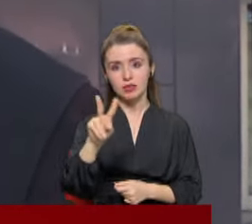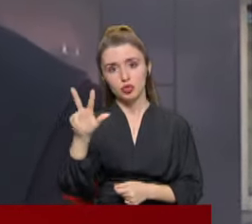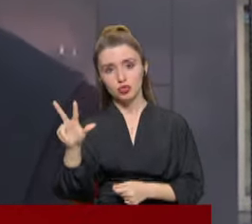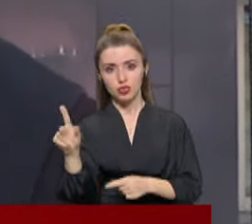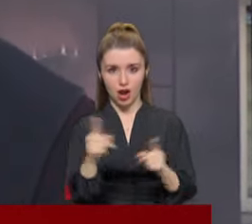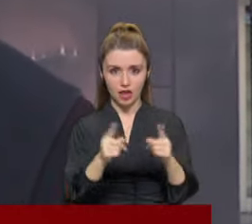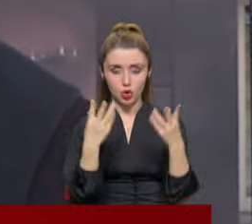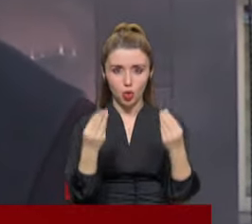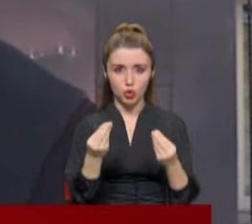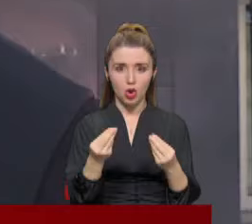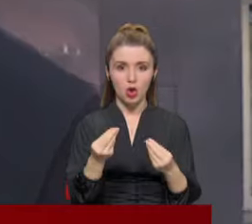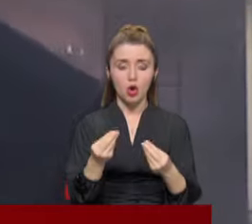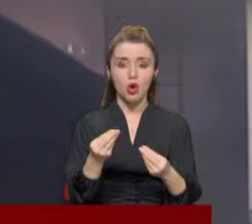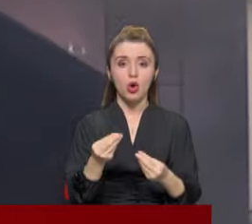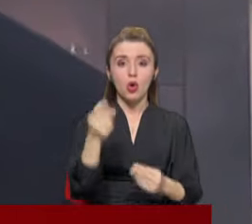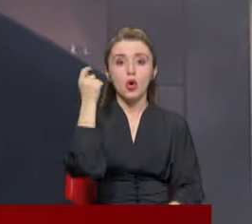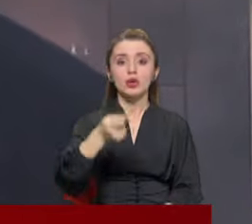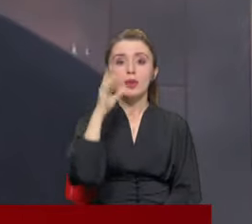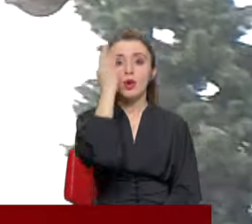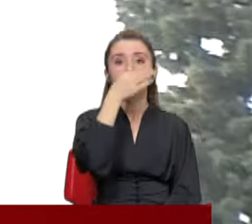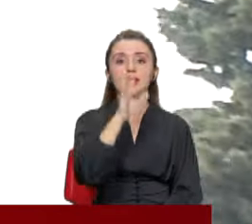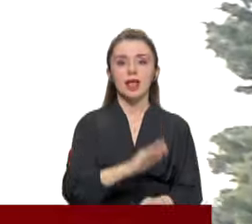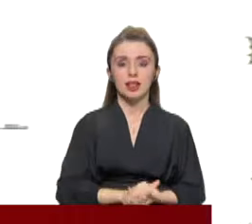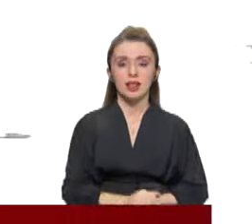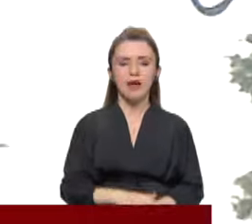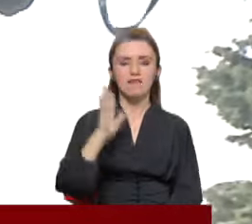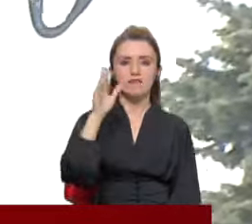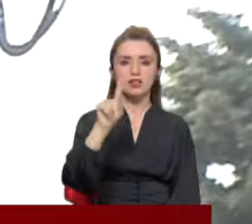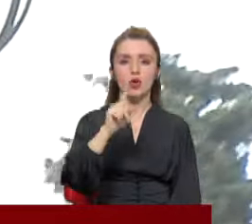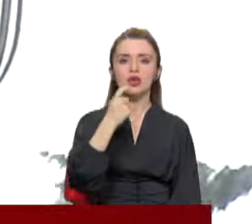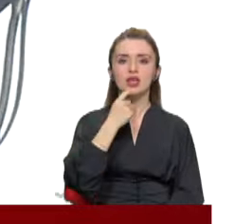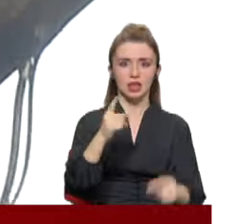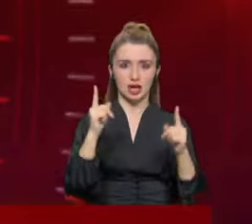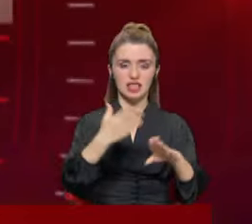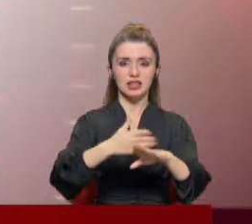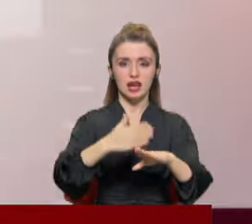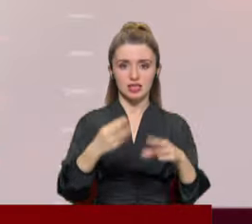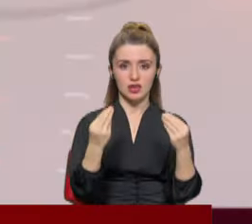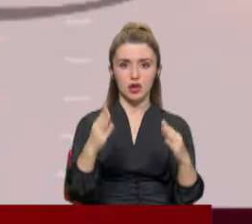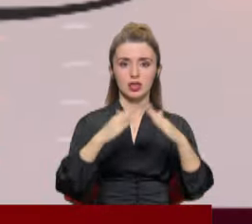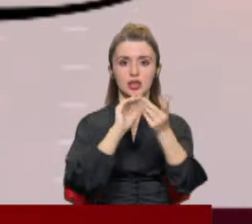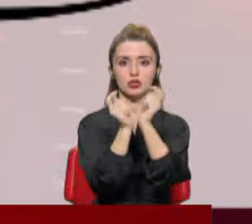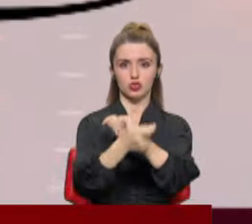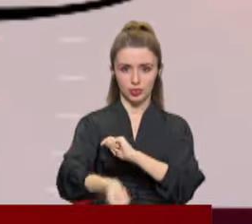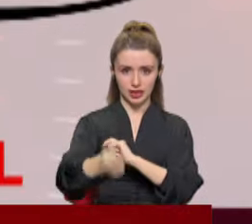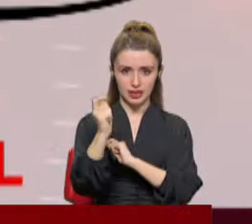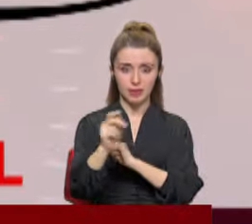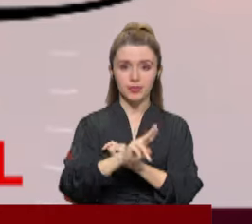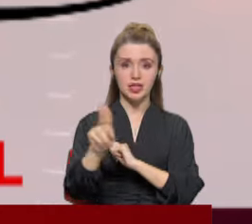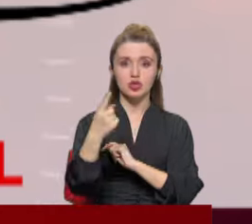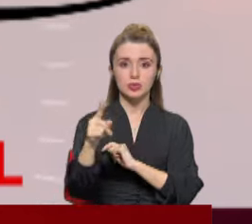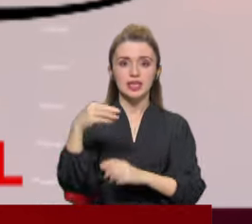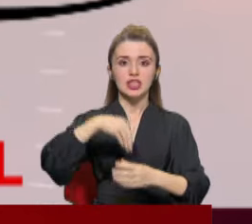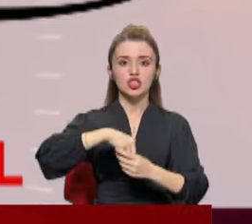arası. O işin içinden kolay kolay çıkılacağını düşünmüyorum. En fazla 10 yıllık vadeyle veriliyor kentsel dönüşüm kredisi. 700 bin